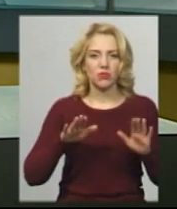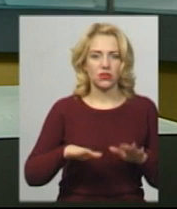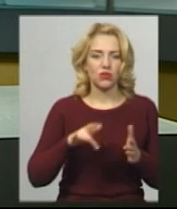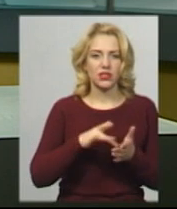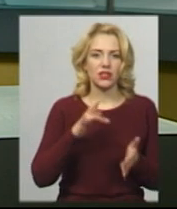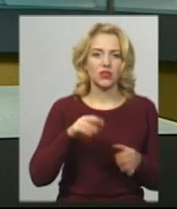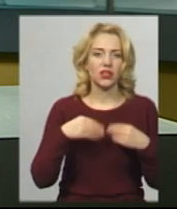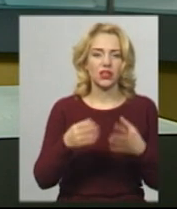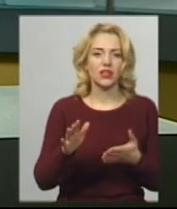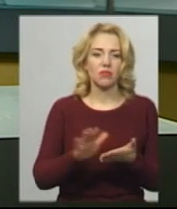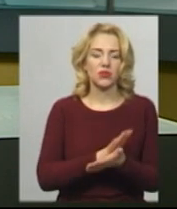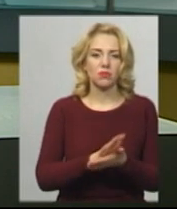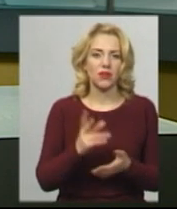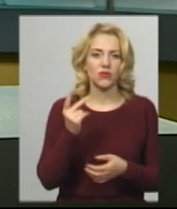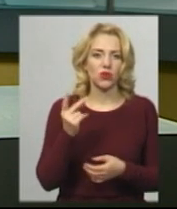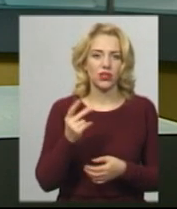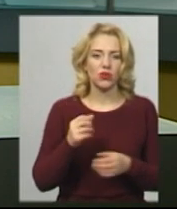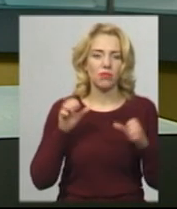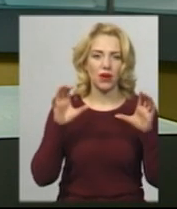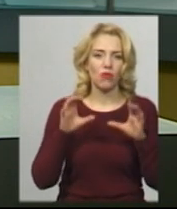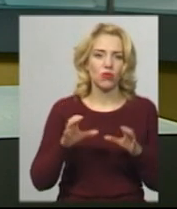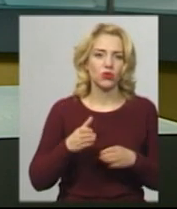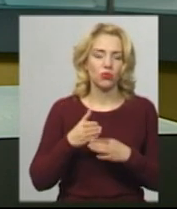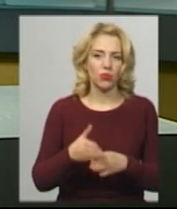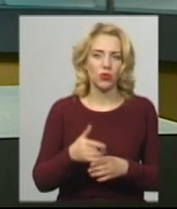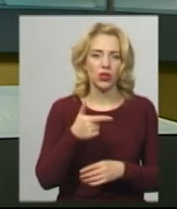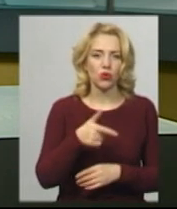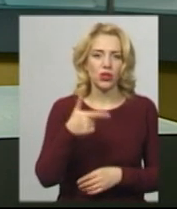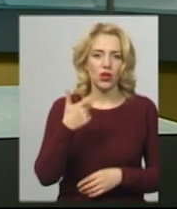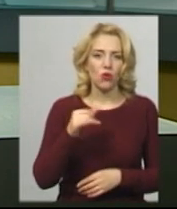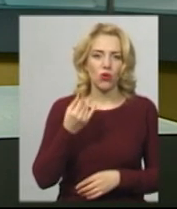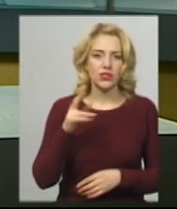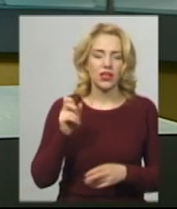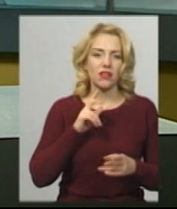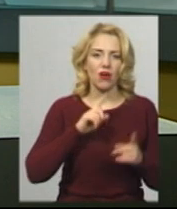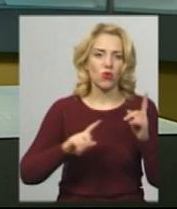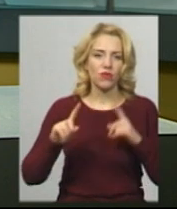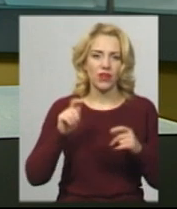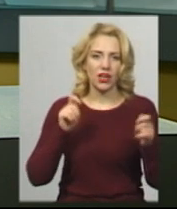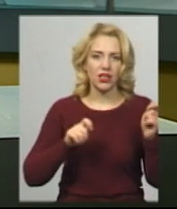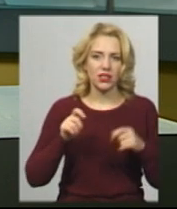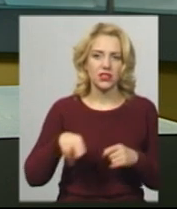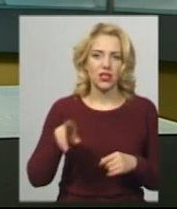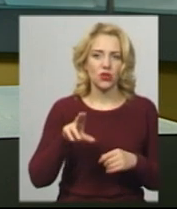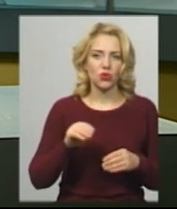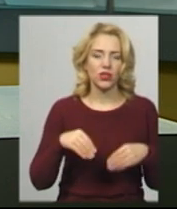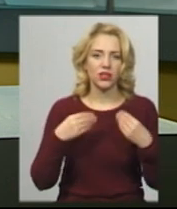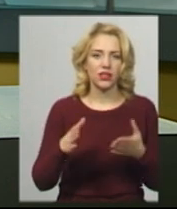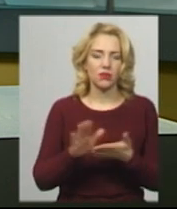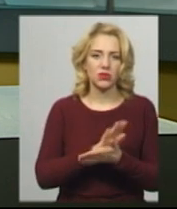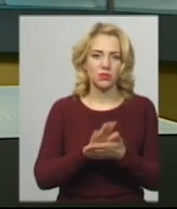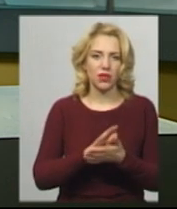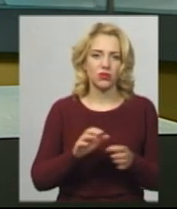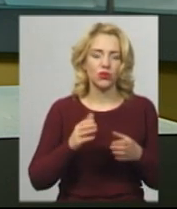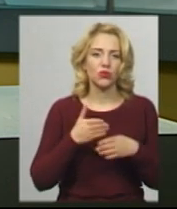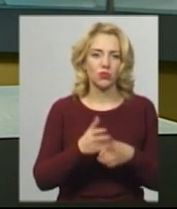надання безоплатної вторинної правової допомоги Григорій Гоцький на конференції до Всесвітнього дня безоплатної правової допомоги. Хто